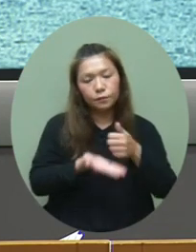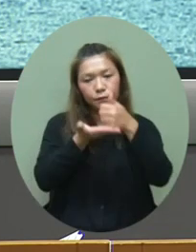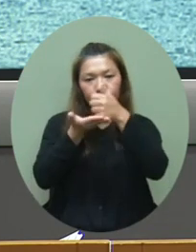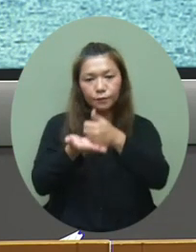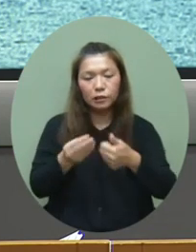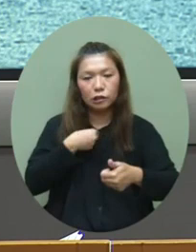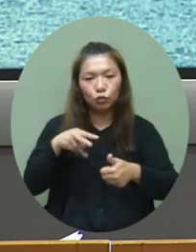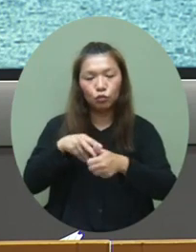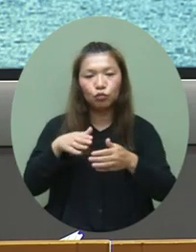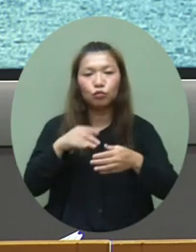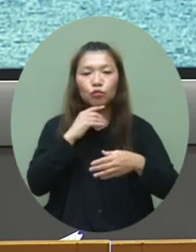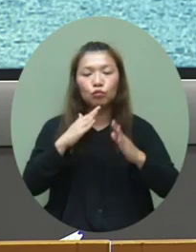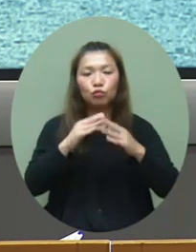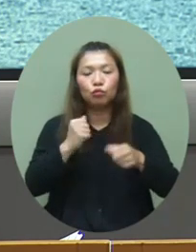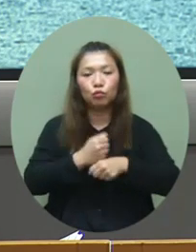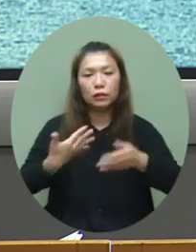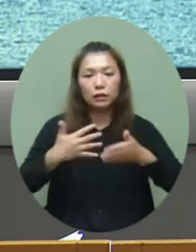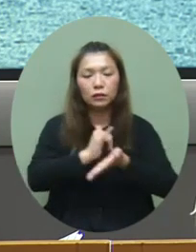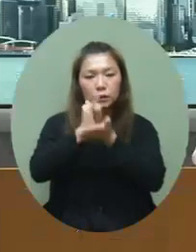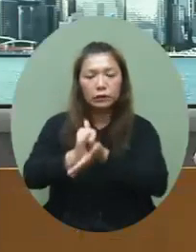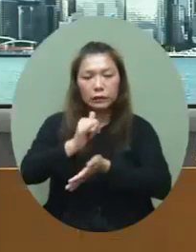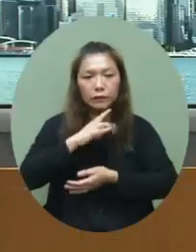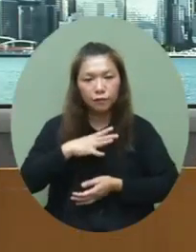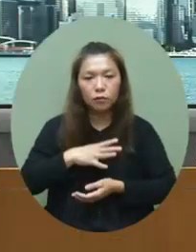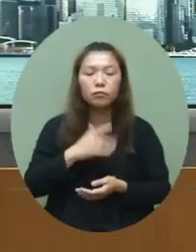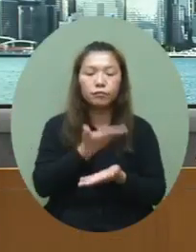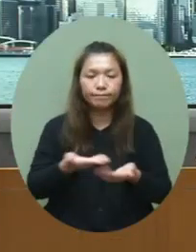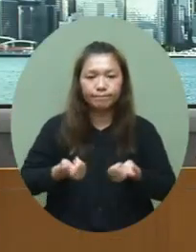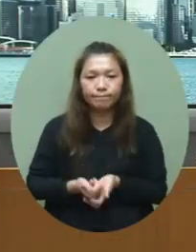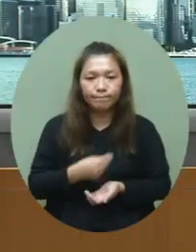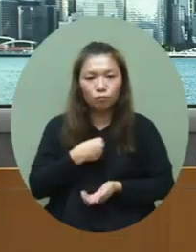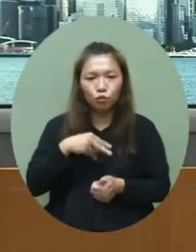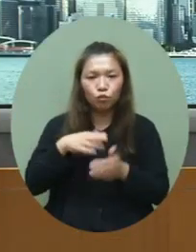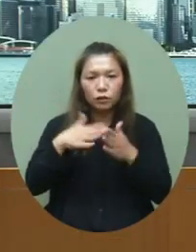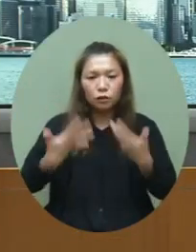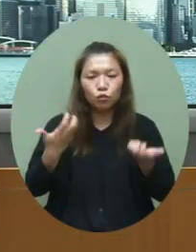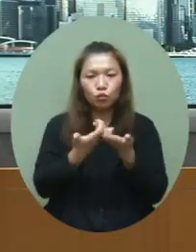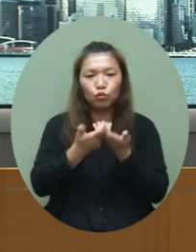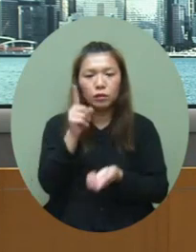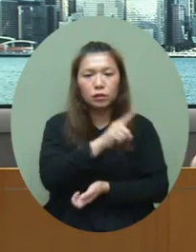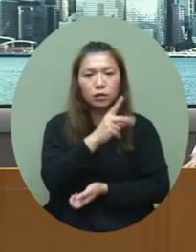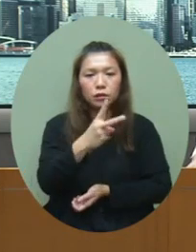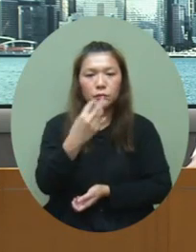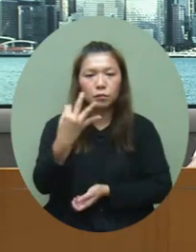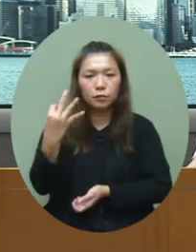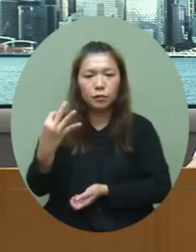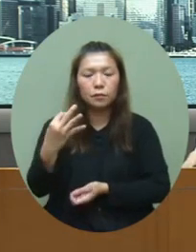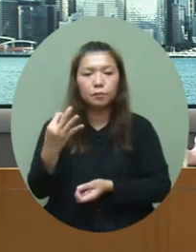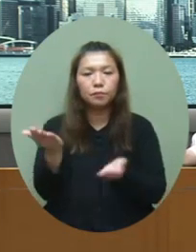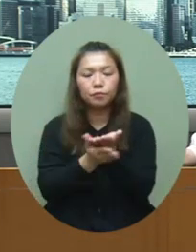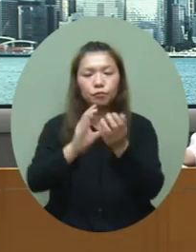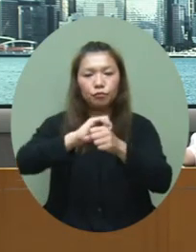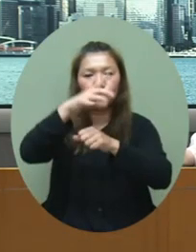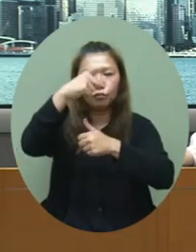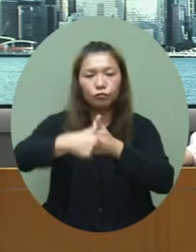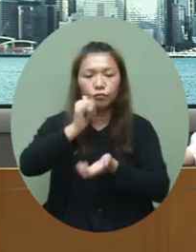醫管局嘅同事講下呢個入院嘅情況。 係，大家好。醫管局現時總共有1233名的確診病人